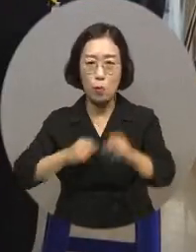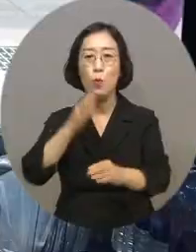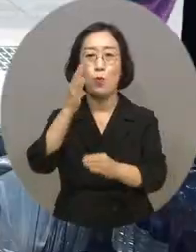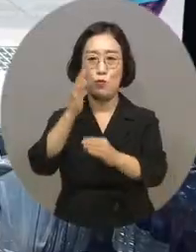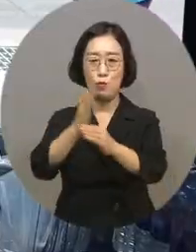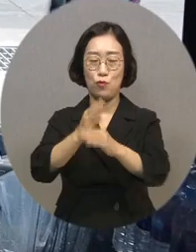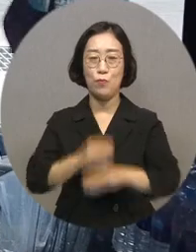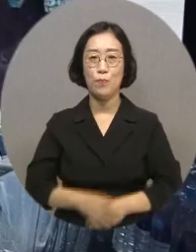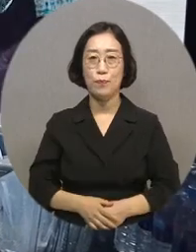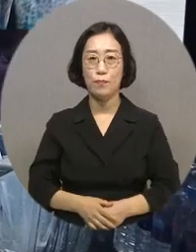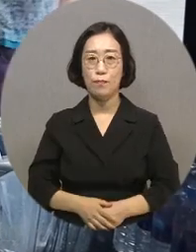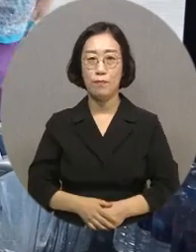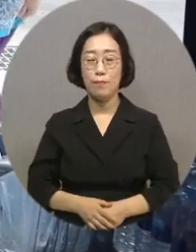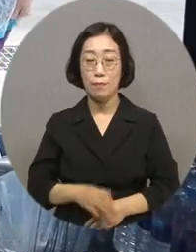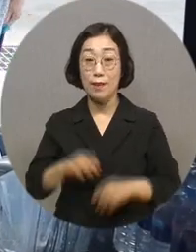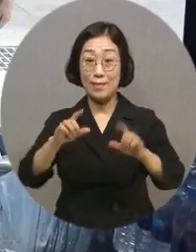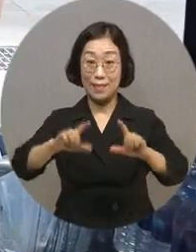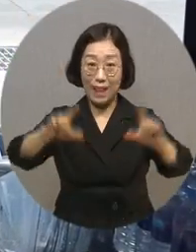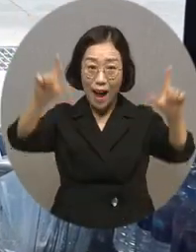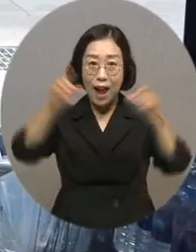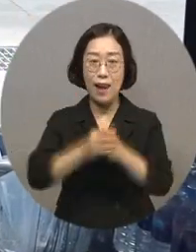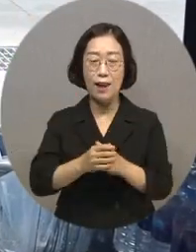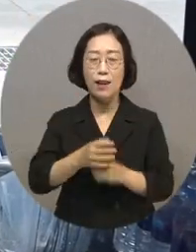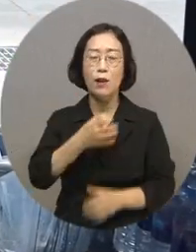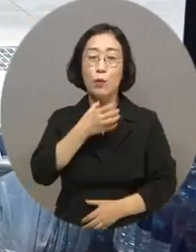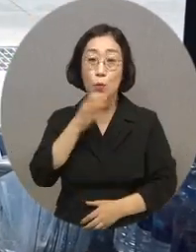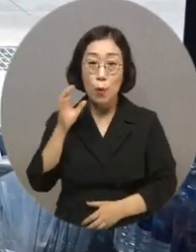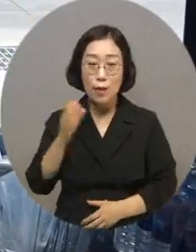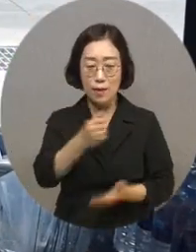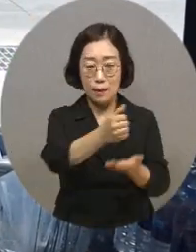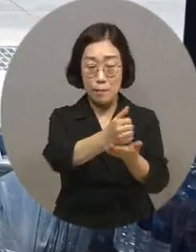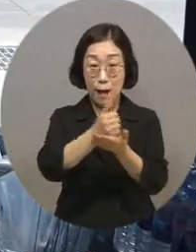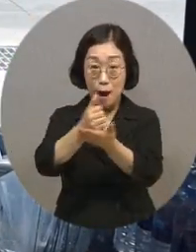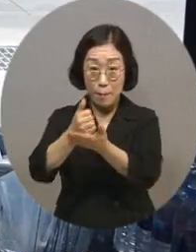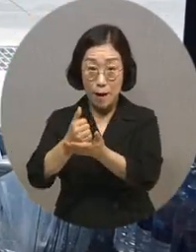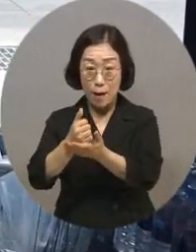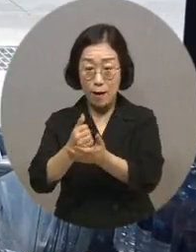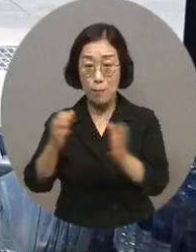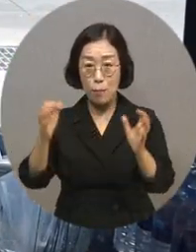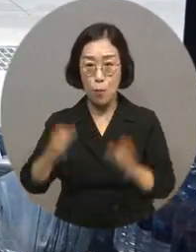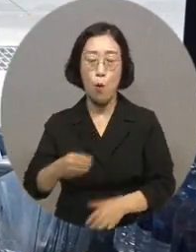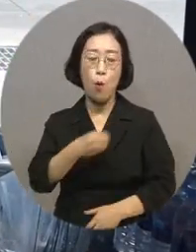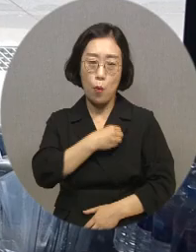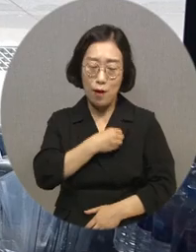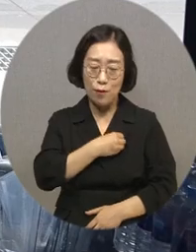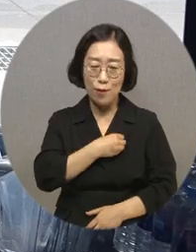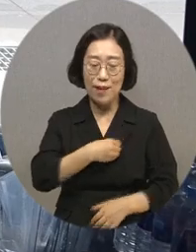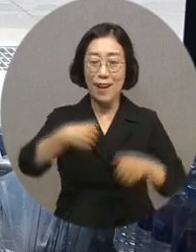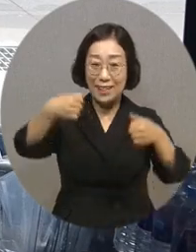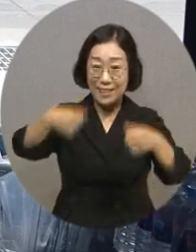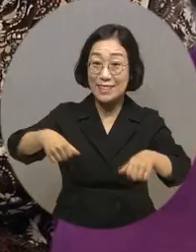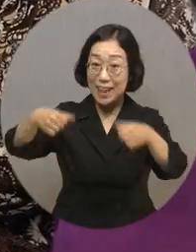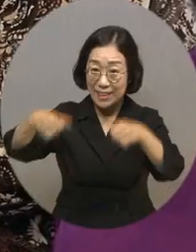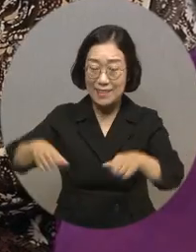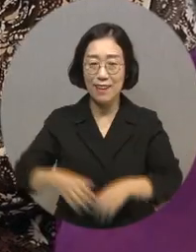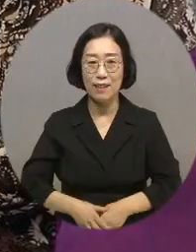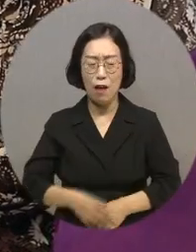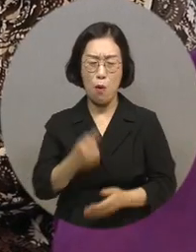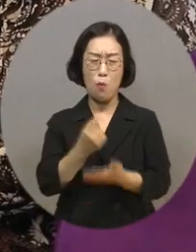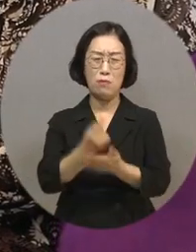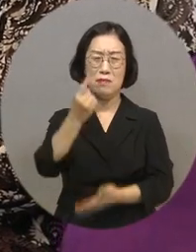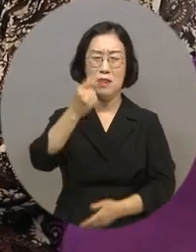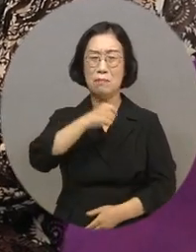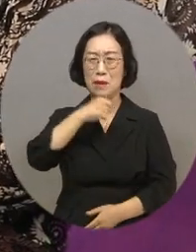있습니다. 당일 행사장에는 많은 어르신들이 왔다 가시며 회원들과 인사를 주고받고 혼자 먹는